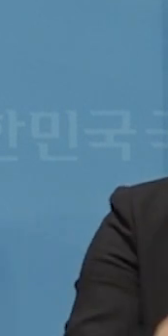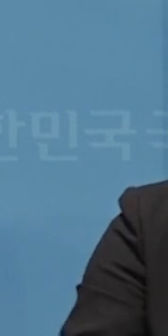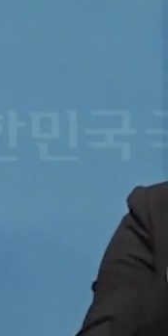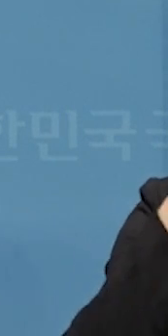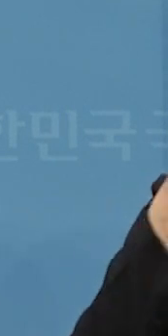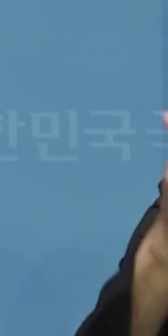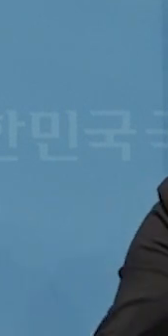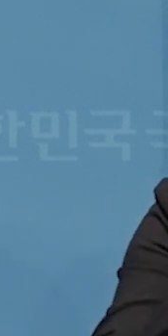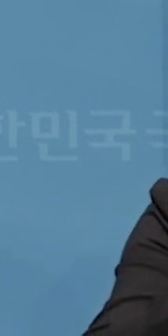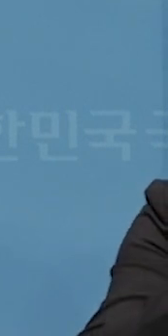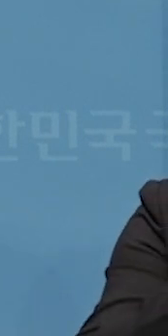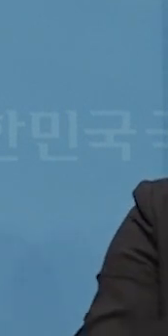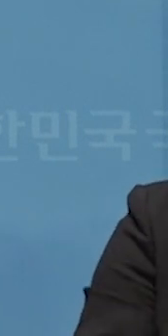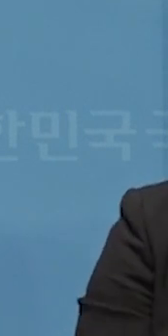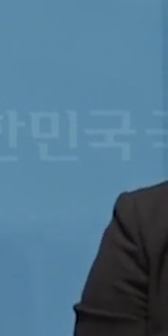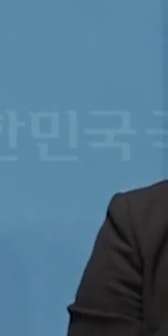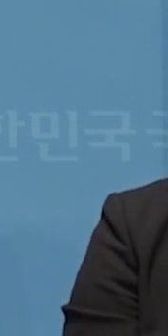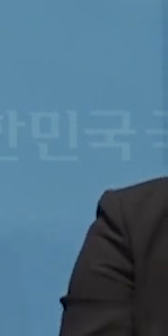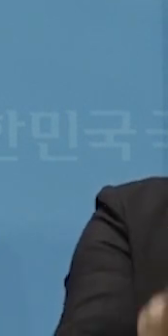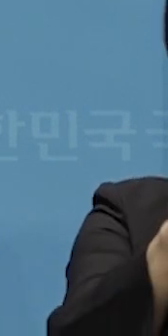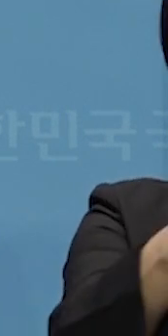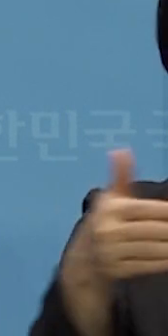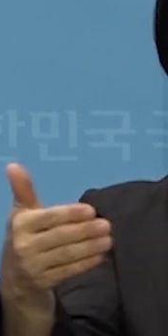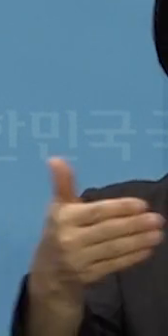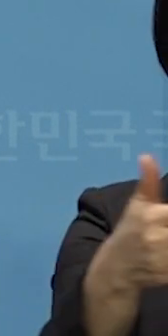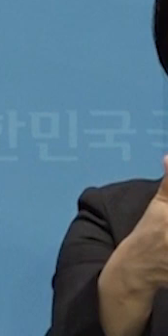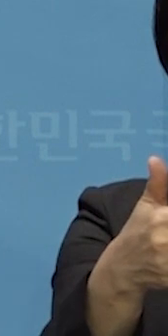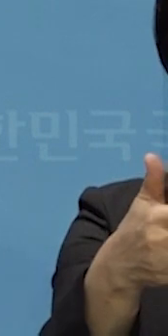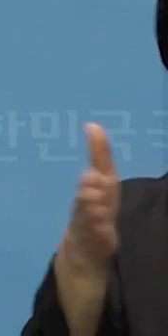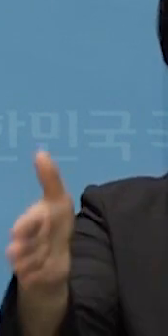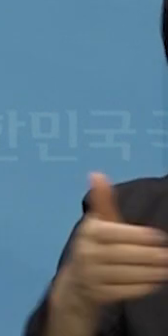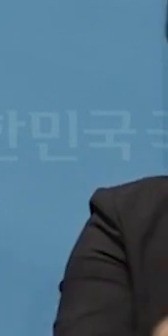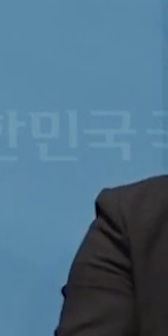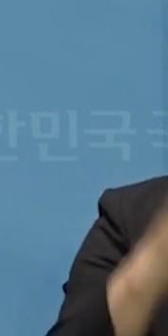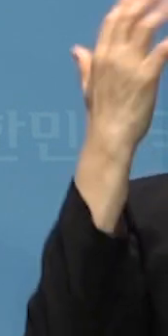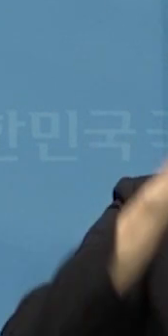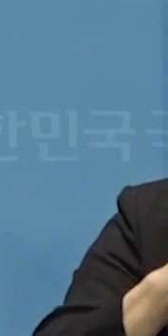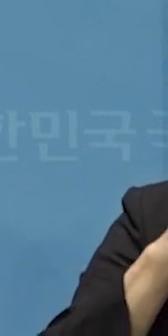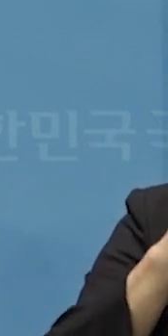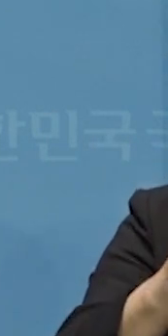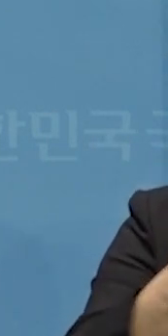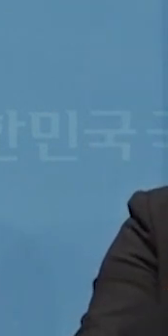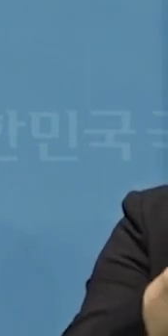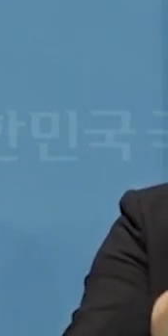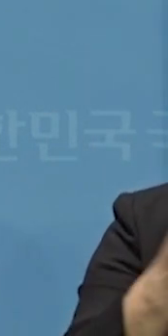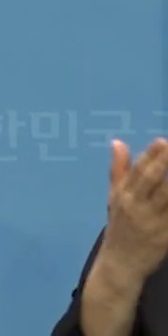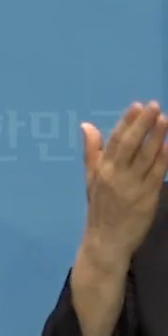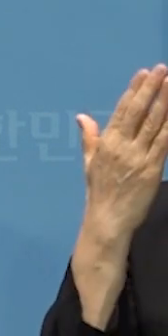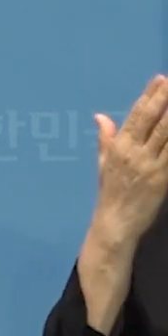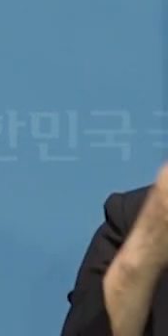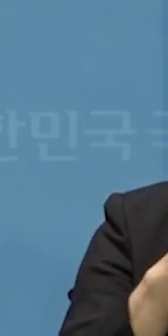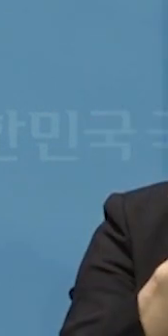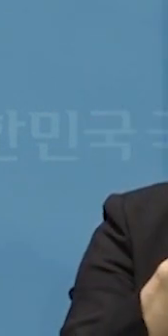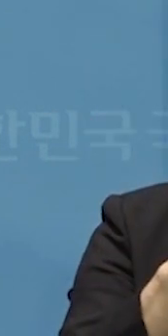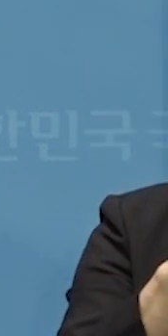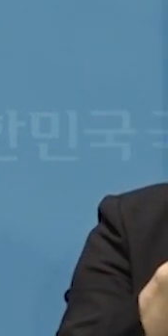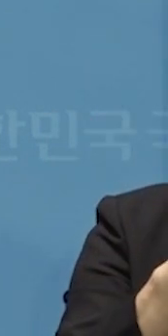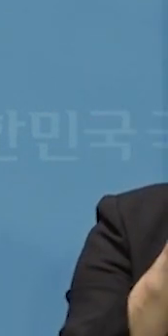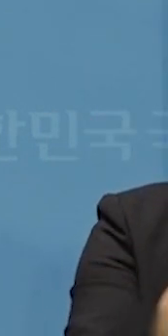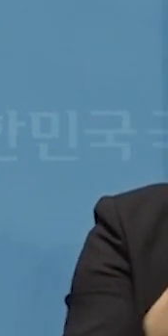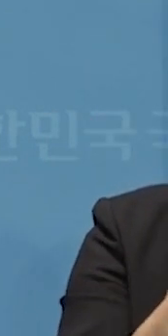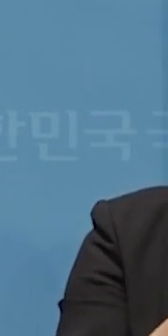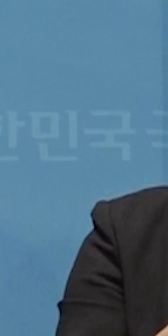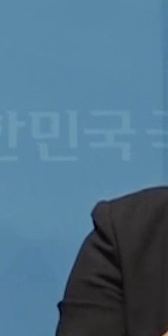6개월이 걸렸습니다 그 시간 동안 대한민국은 합계 출산율 0.7에 소멸 국가가 되었고